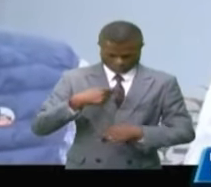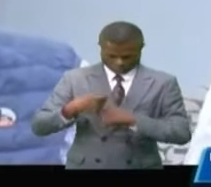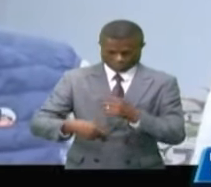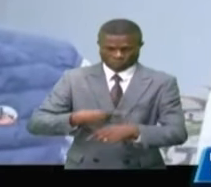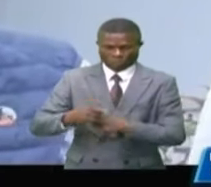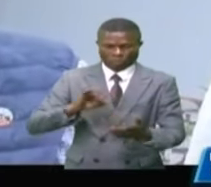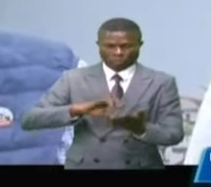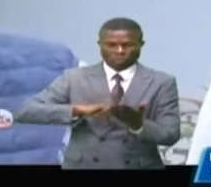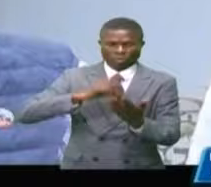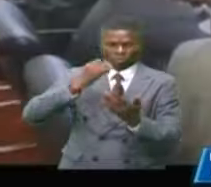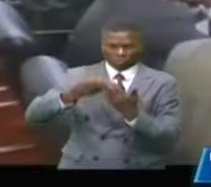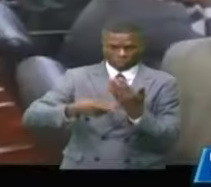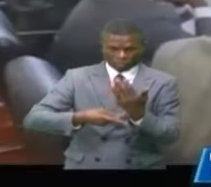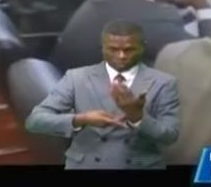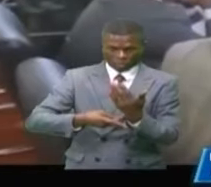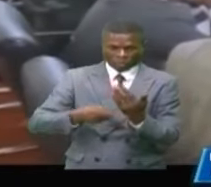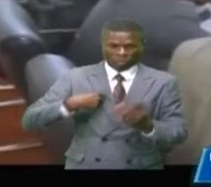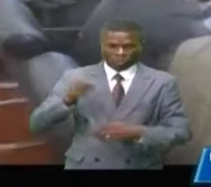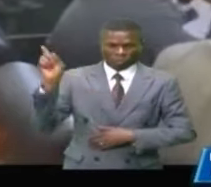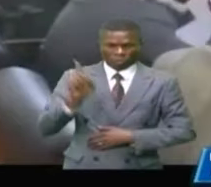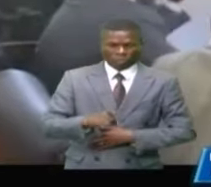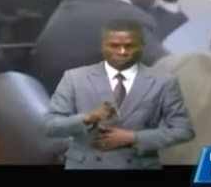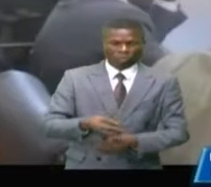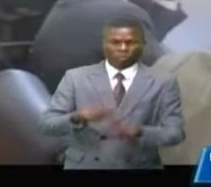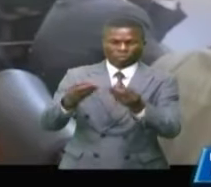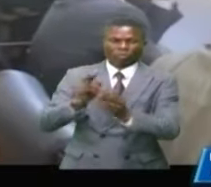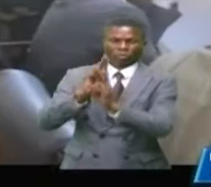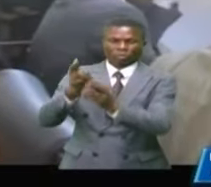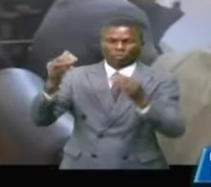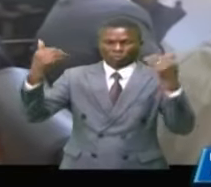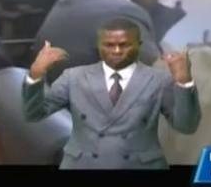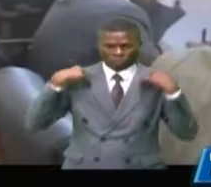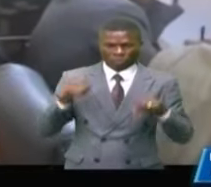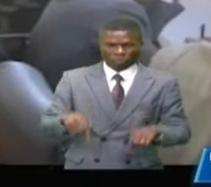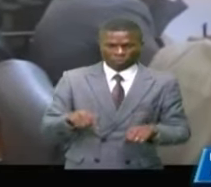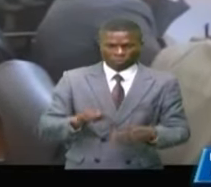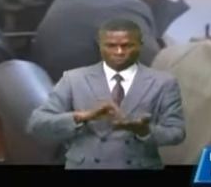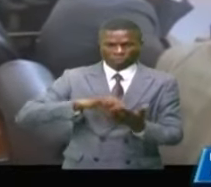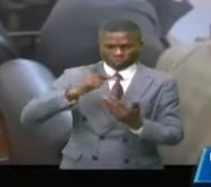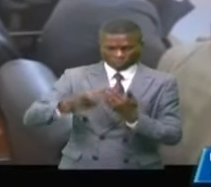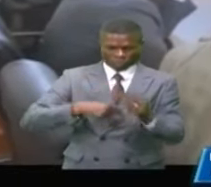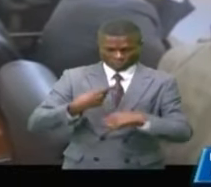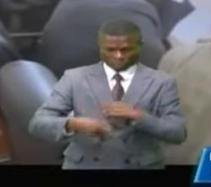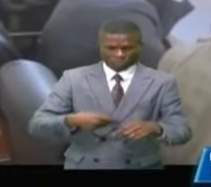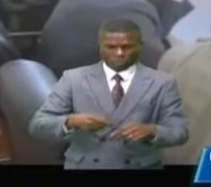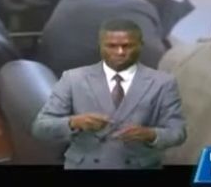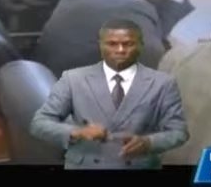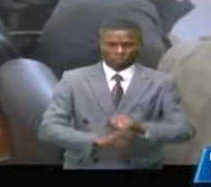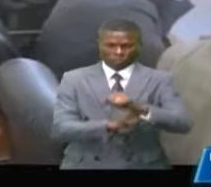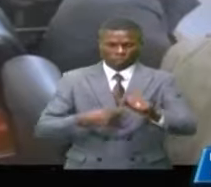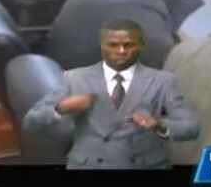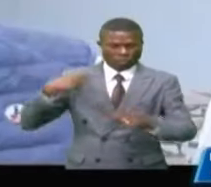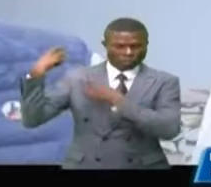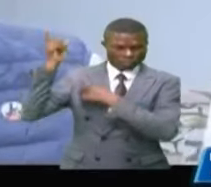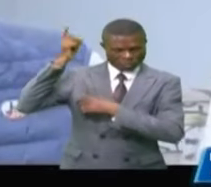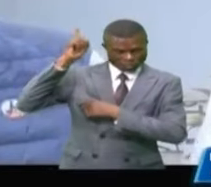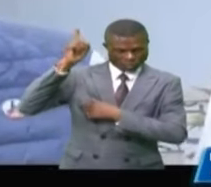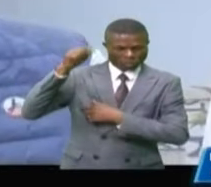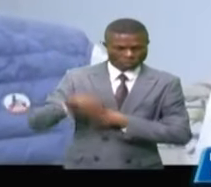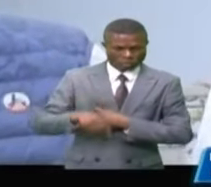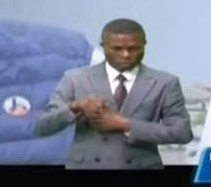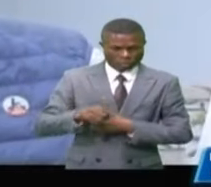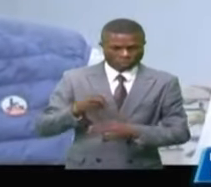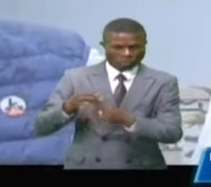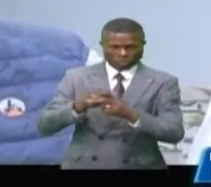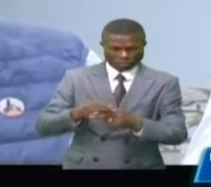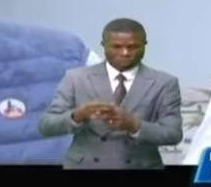le projet. Alors nous sommes venus pour faire rapport d'abord à l'autorité. Que le projet a commencé. Comme ils nous ont accompagnés depuis le début, nous avons pu sécuriser